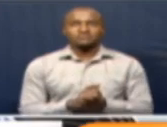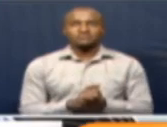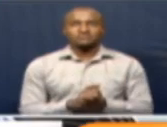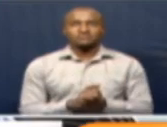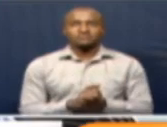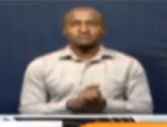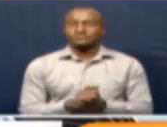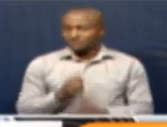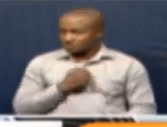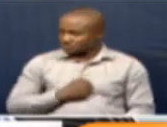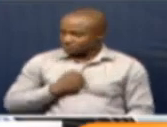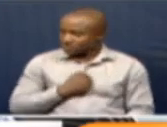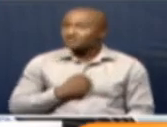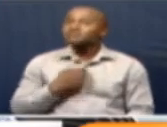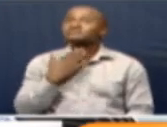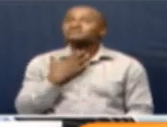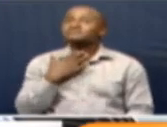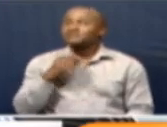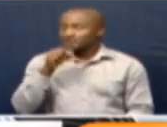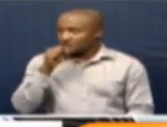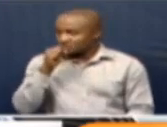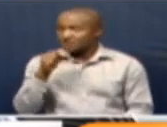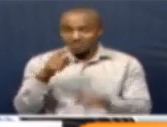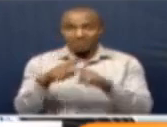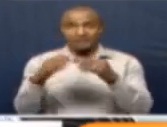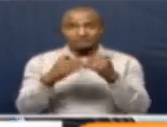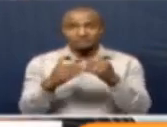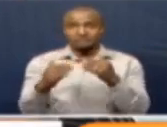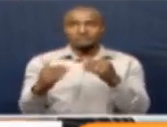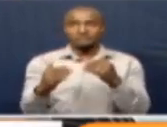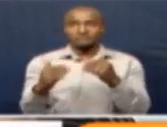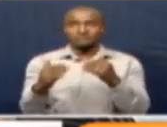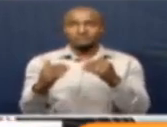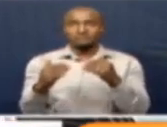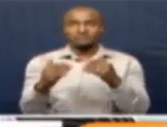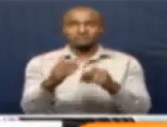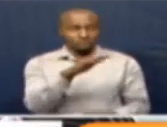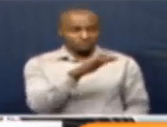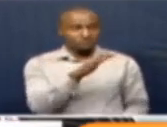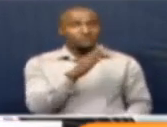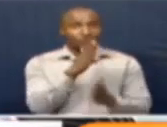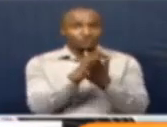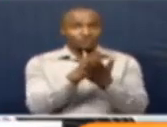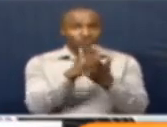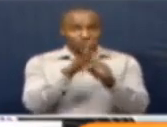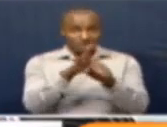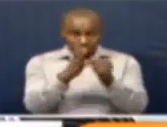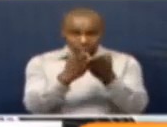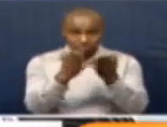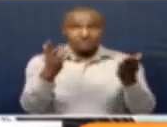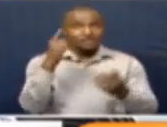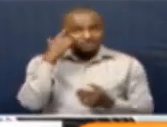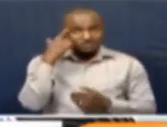Ah, pole mwanangu, kwa hivyo ugua pole, acha tuweze kuendelea. Kwa kweli huo ndio mtazamo wenu na kuelewa kwenu.